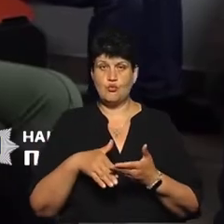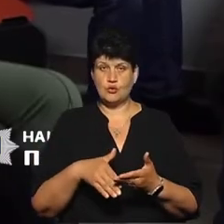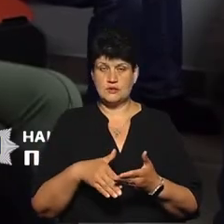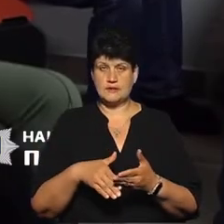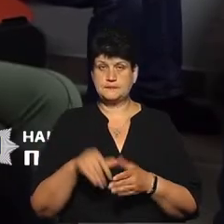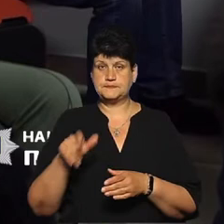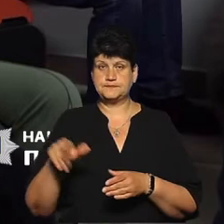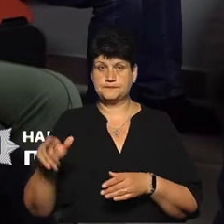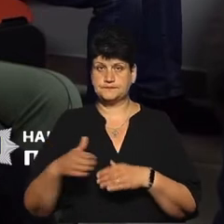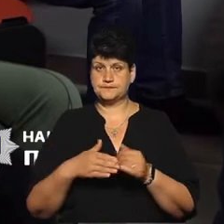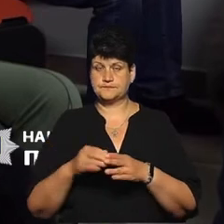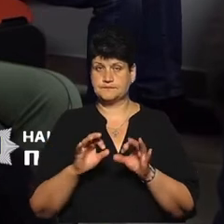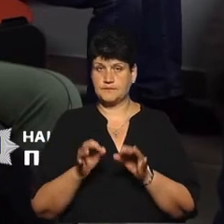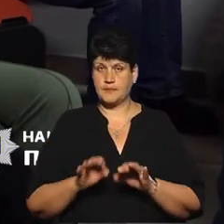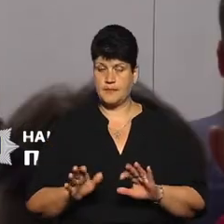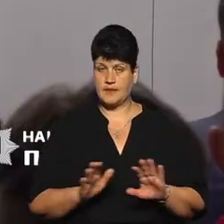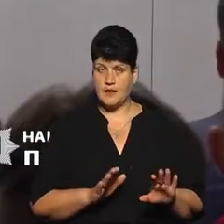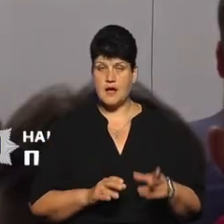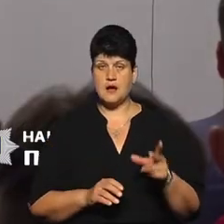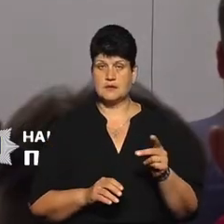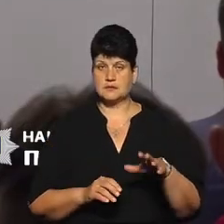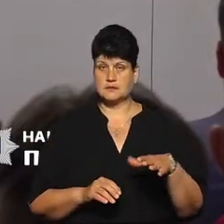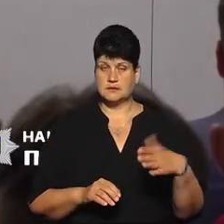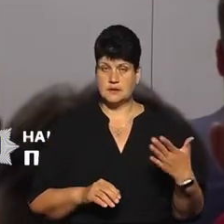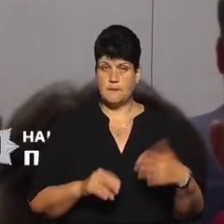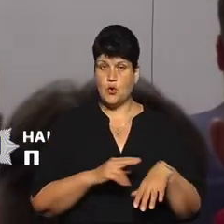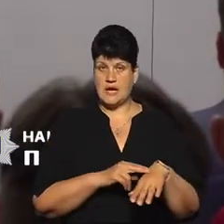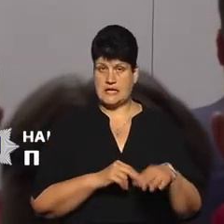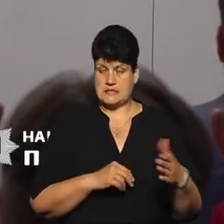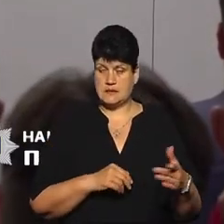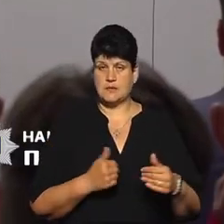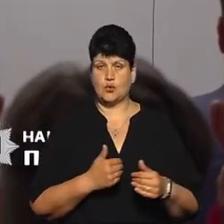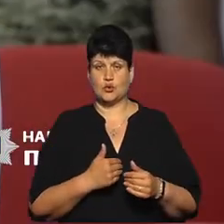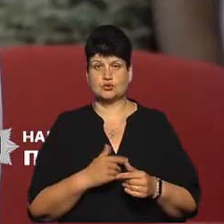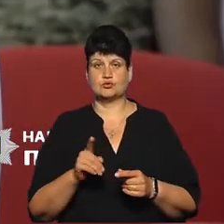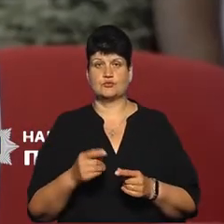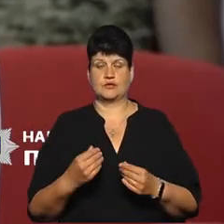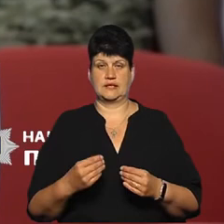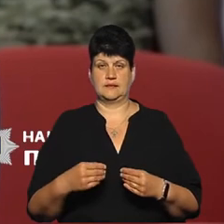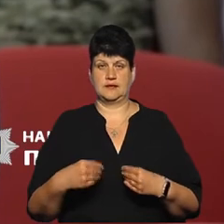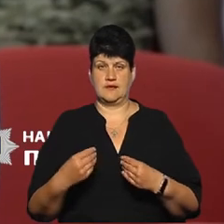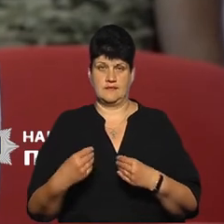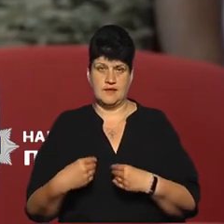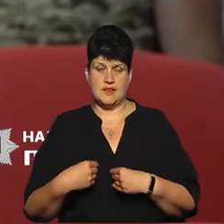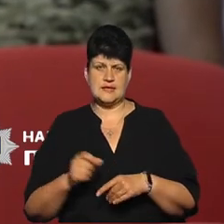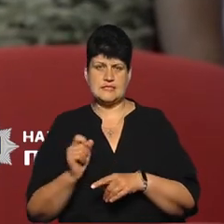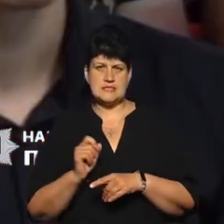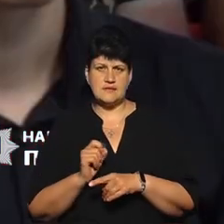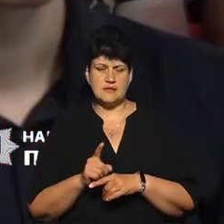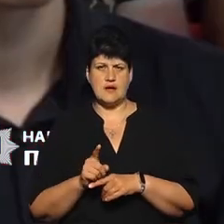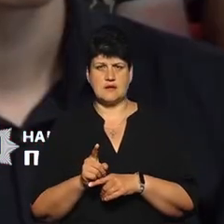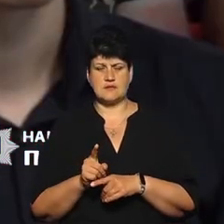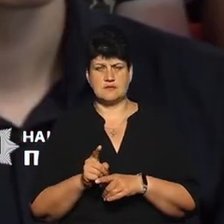для кіберполіції, а зі сторони кіберполіції ми хочемо, щоб вони нам ставили відповідні завдання,